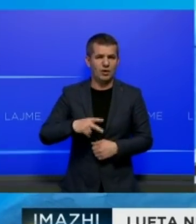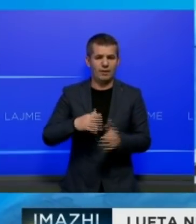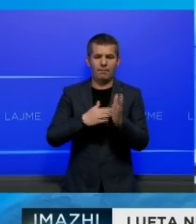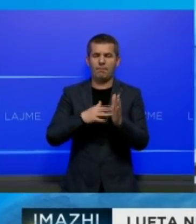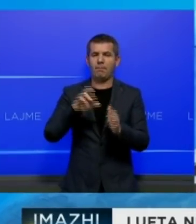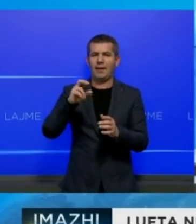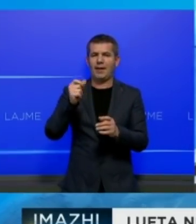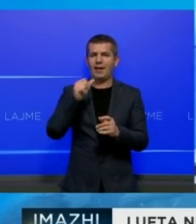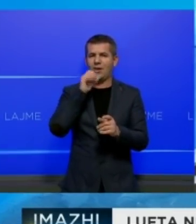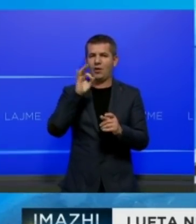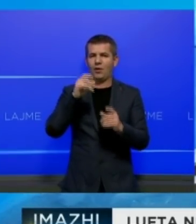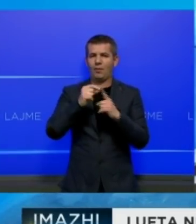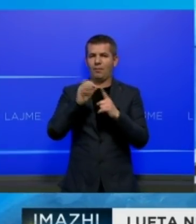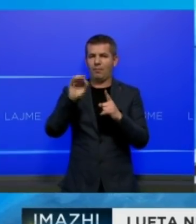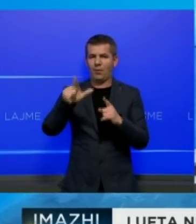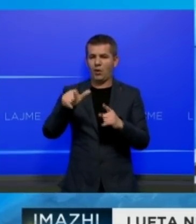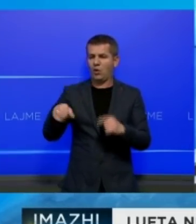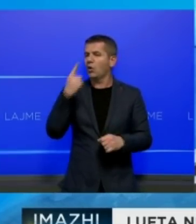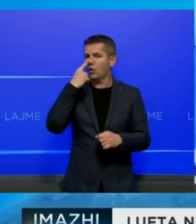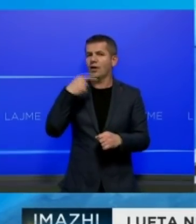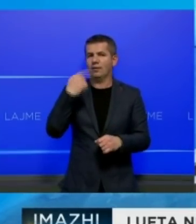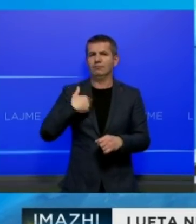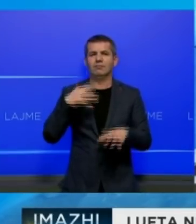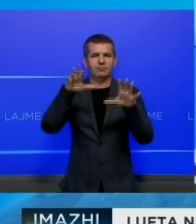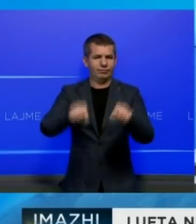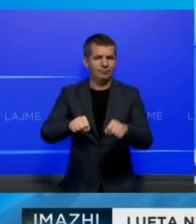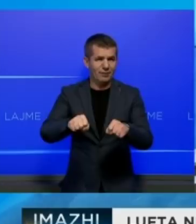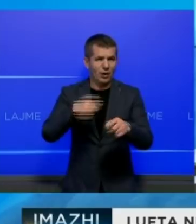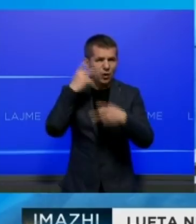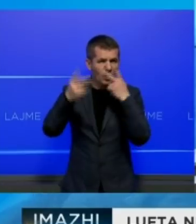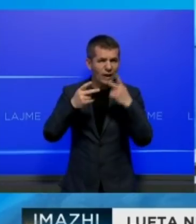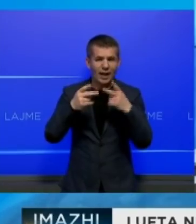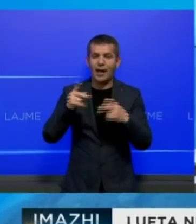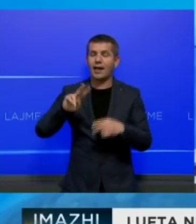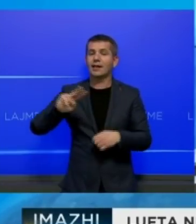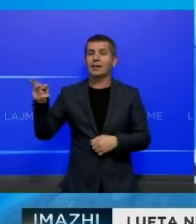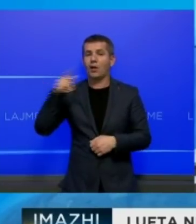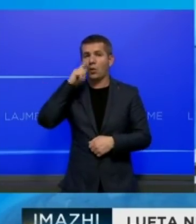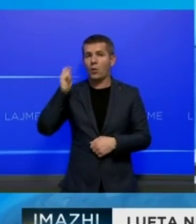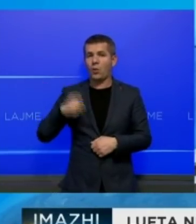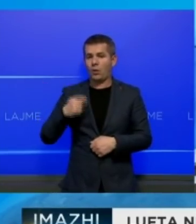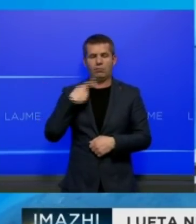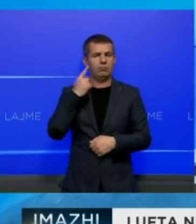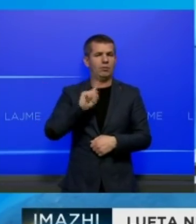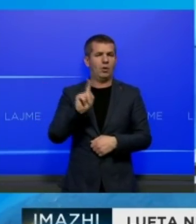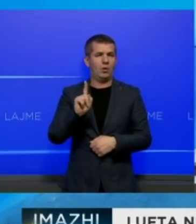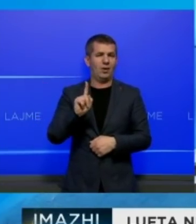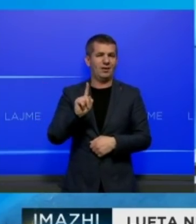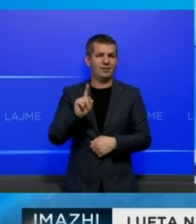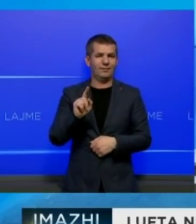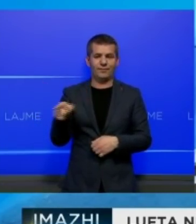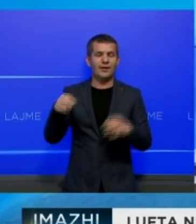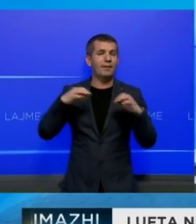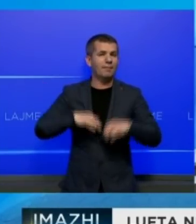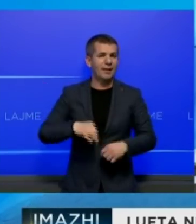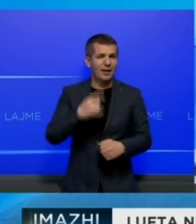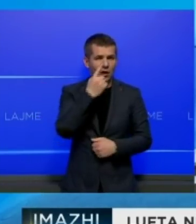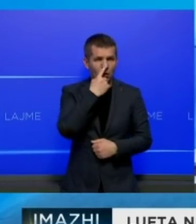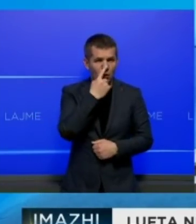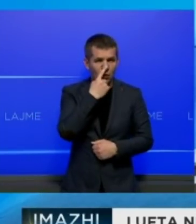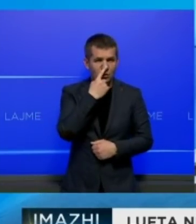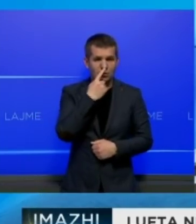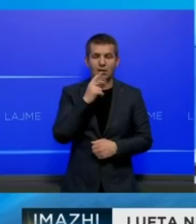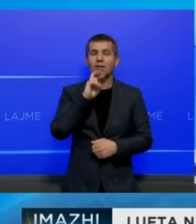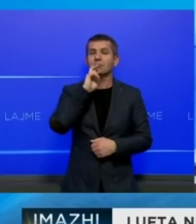për cilin pala ruse thot se e ka nën kontroll, ndërsa pala ukrainase thot të kundërtën. E presidenti rus Putin i ka